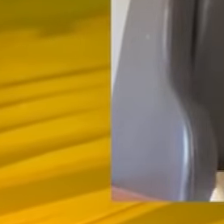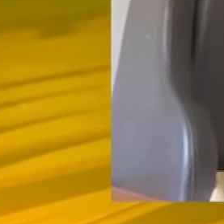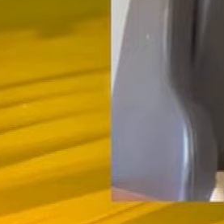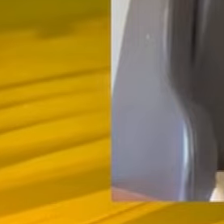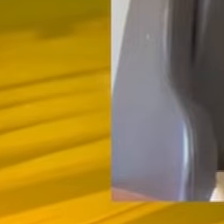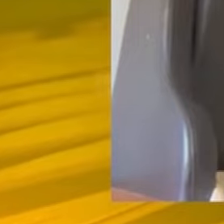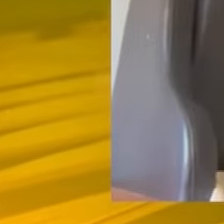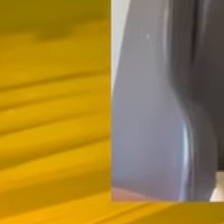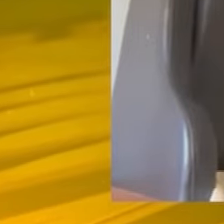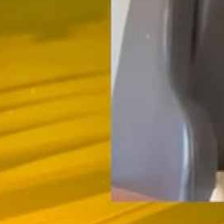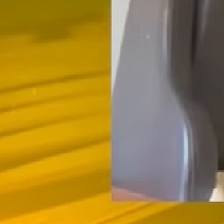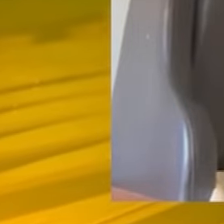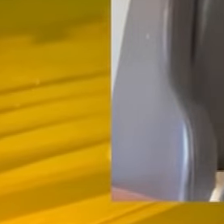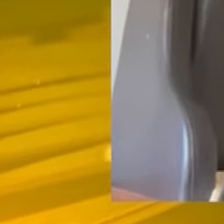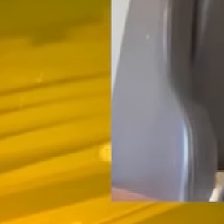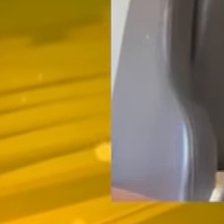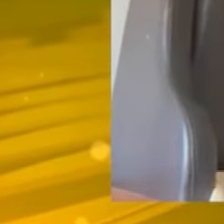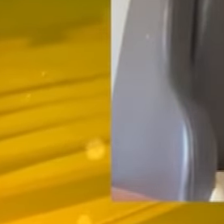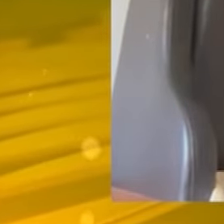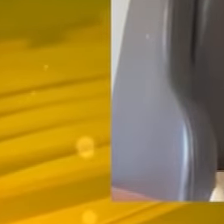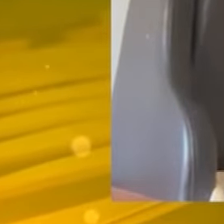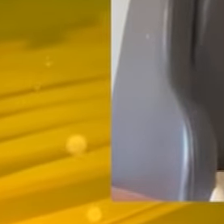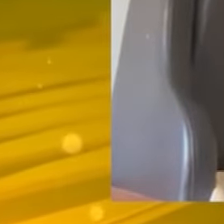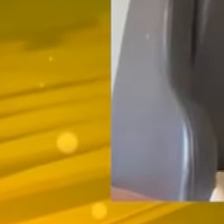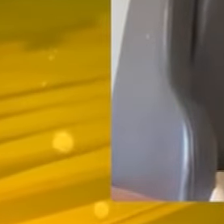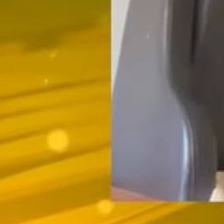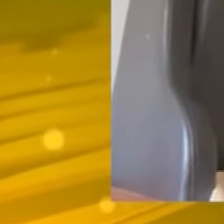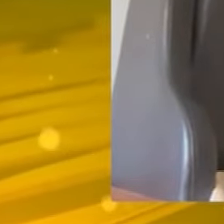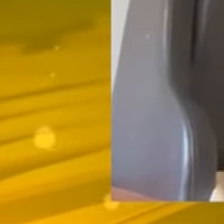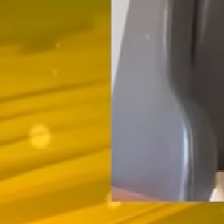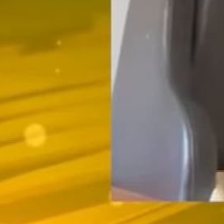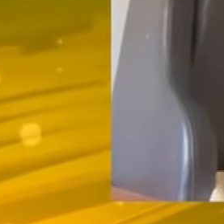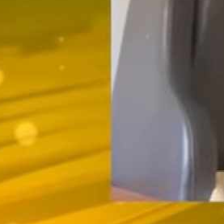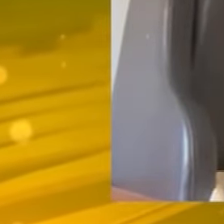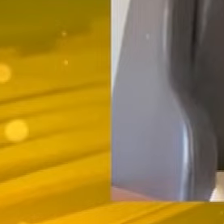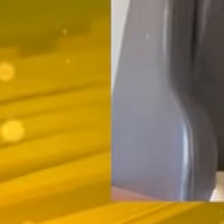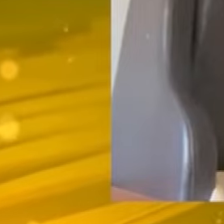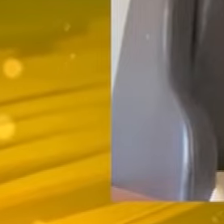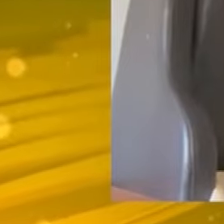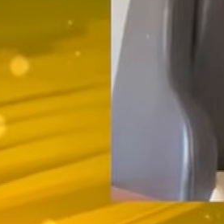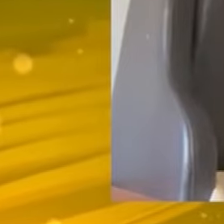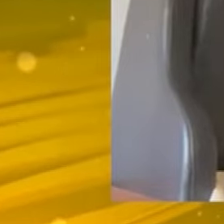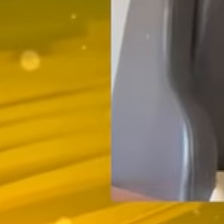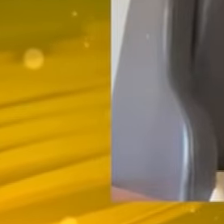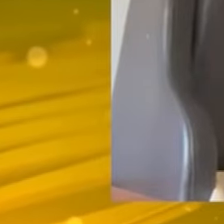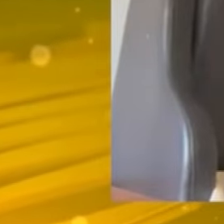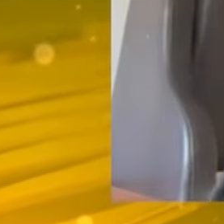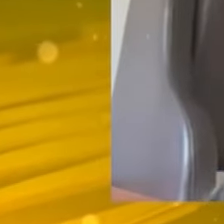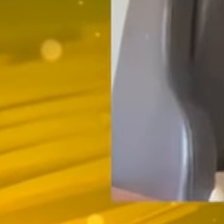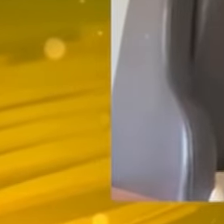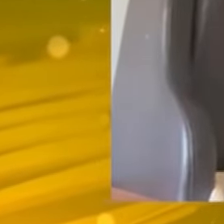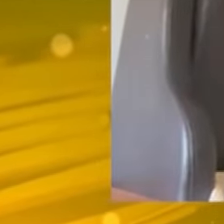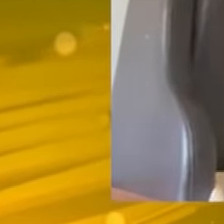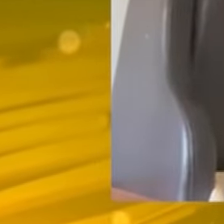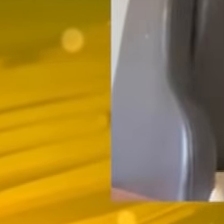السلام عليكم ورحمة الله وبركاته. أنا اسمي محمد من الولايات